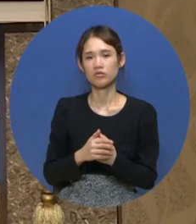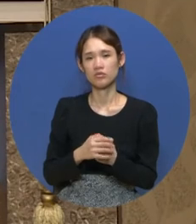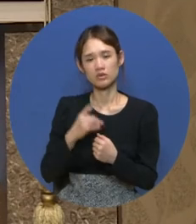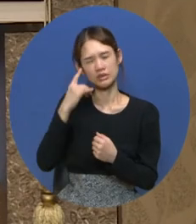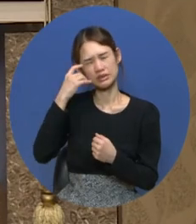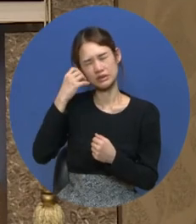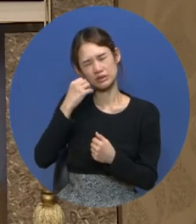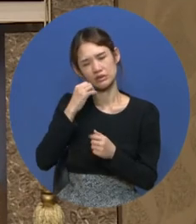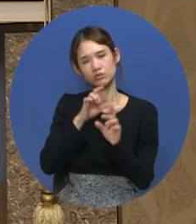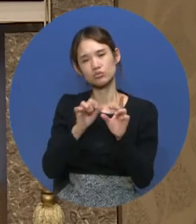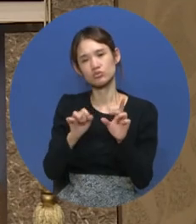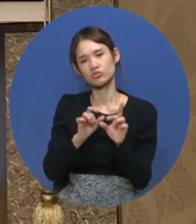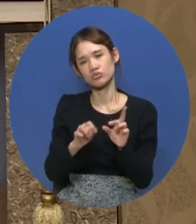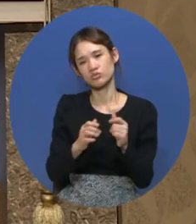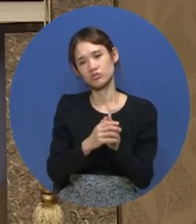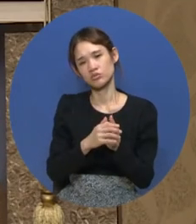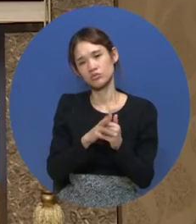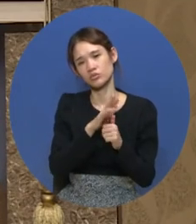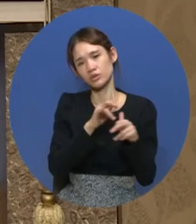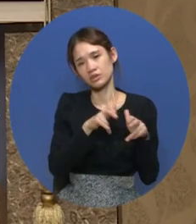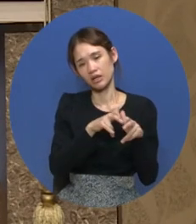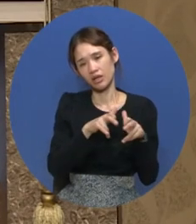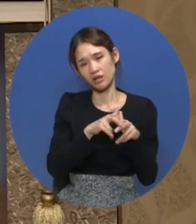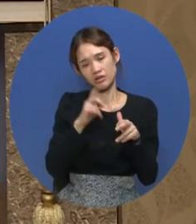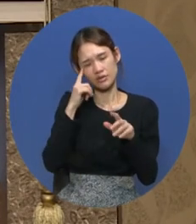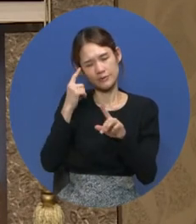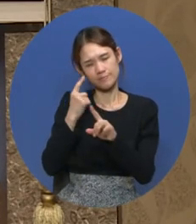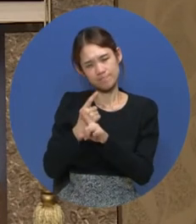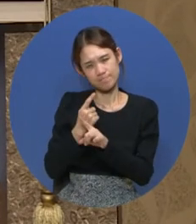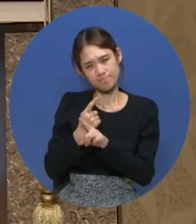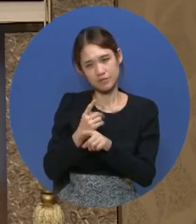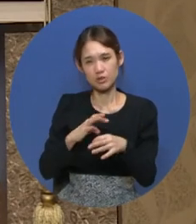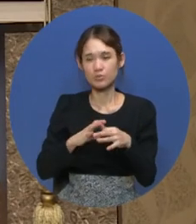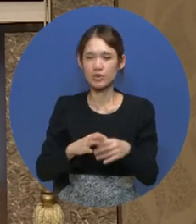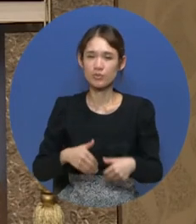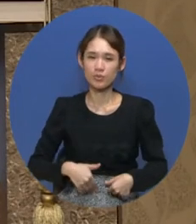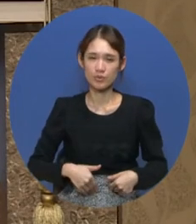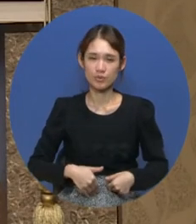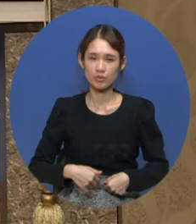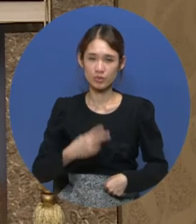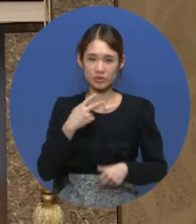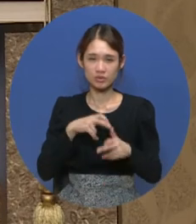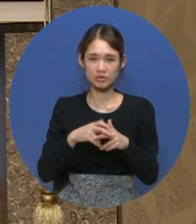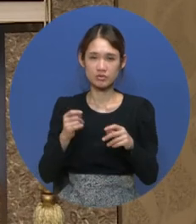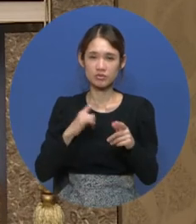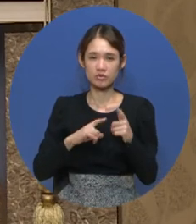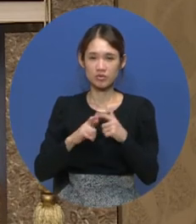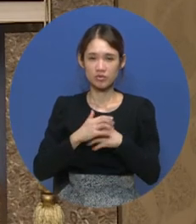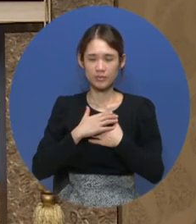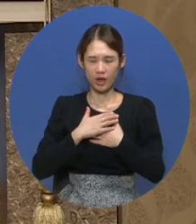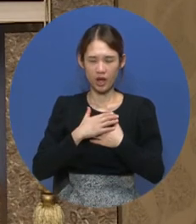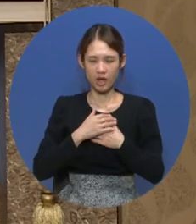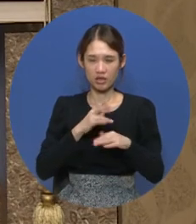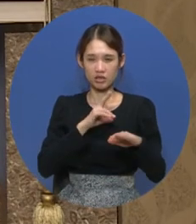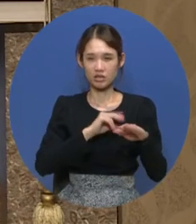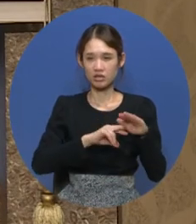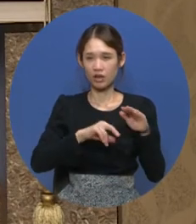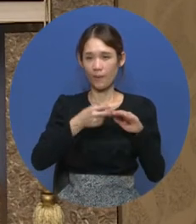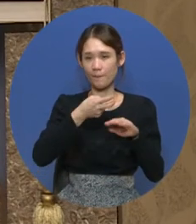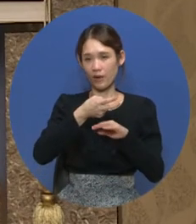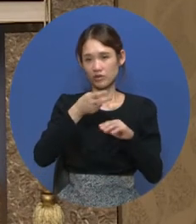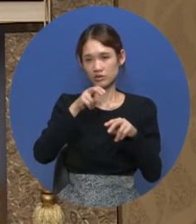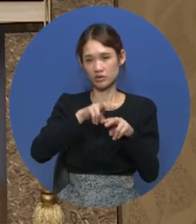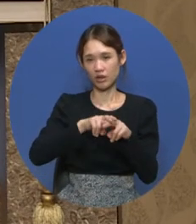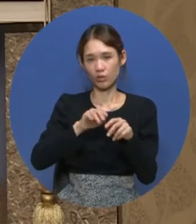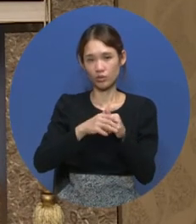인식에 대한 부분들을 일반 들이 좀 개선을 좀 해서 호흡 장애인들이 좀 더 편하게 그 대중교통도 이용하고